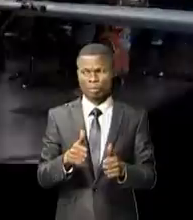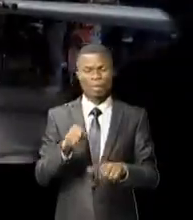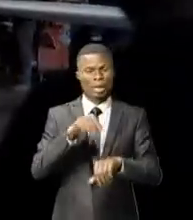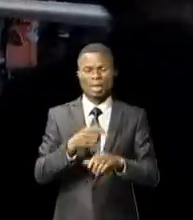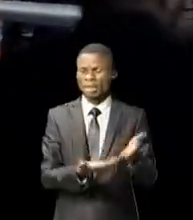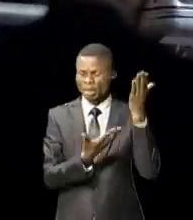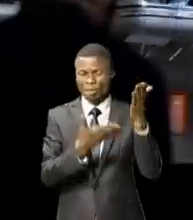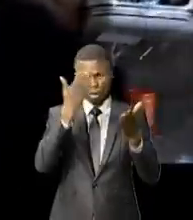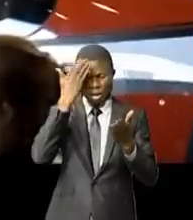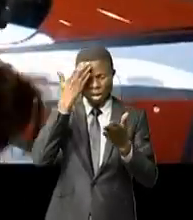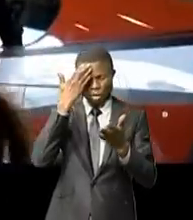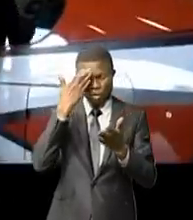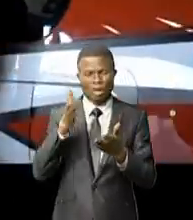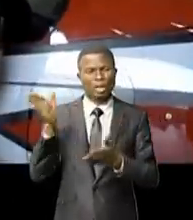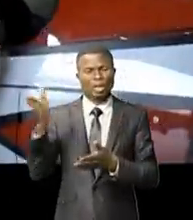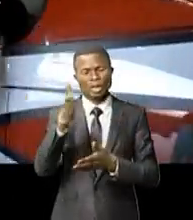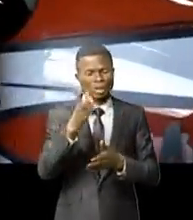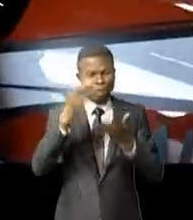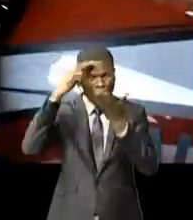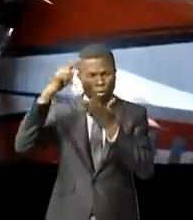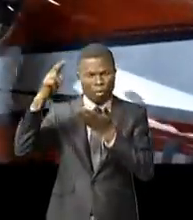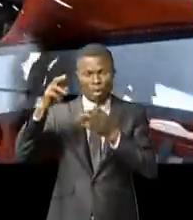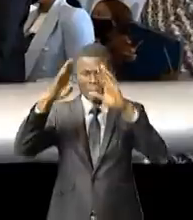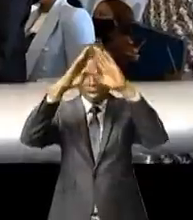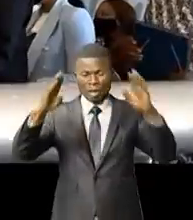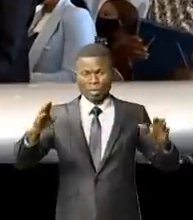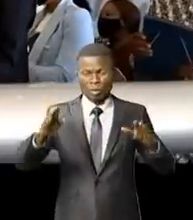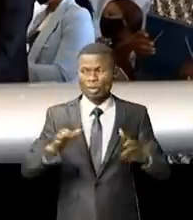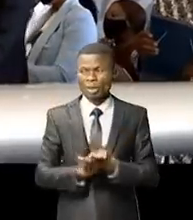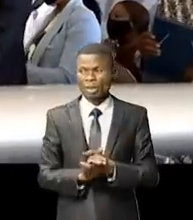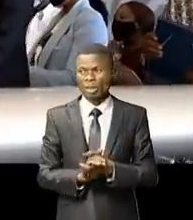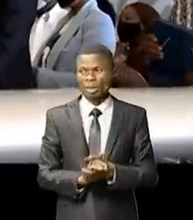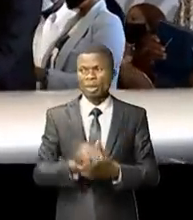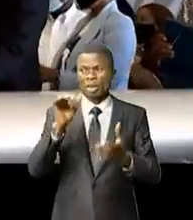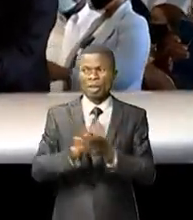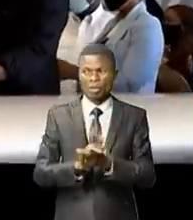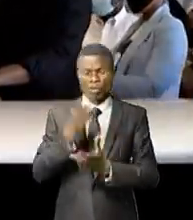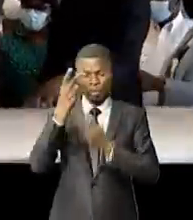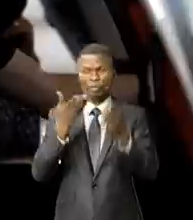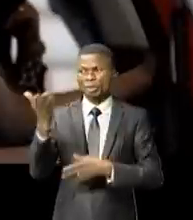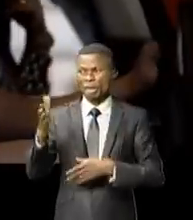de la découverte de cette université, c'est au département de l'aviation que la première dame le passe.